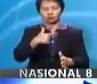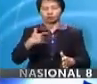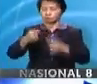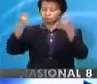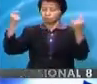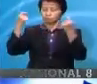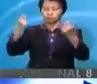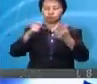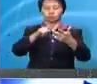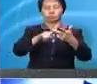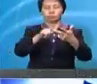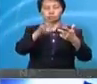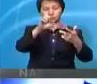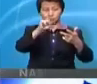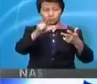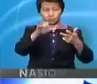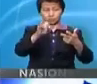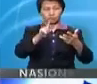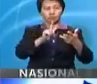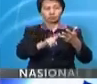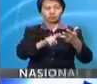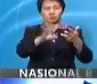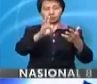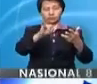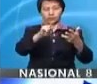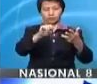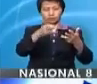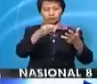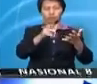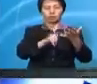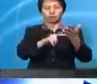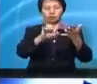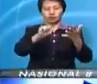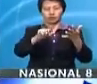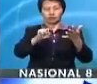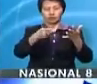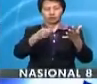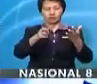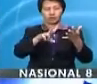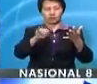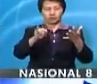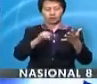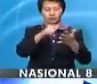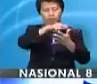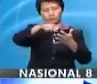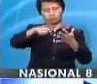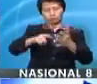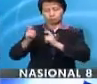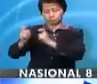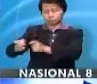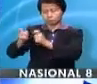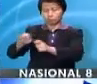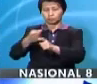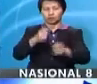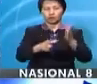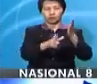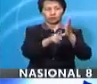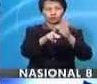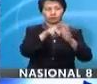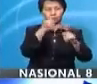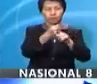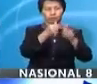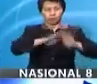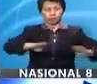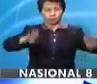diraikan adalah Saleh Fauzi Hassan Mutaat, Fatimah Ahmad dan Asari Soib. Mereka menerima cenderamata daripada Timbalan Pengarah